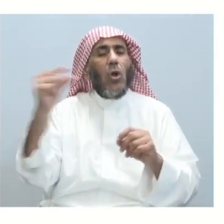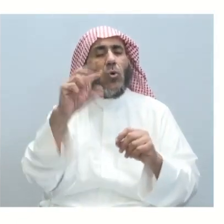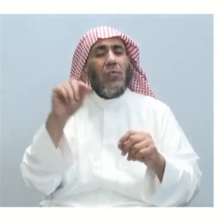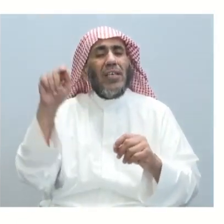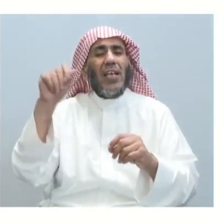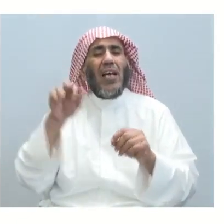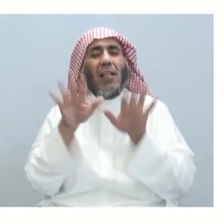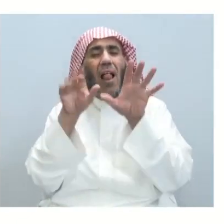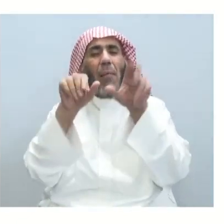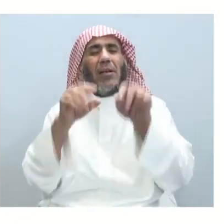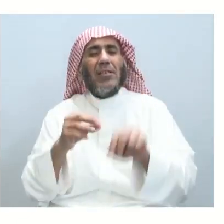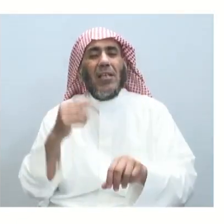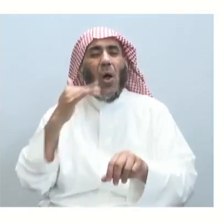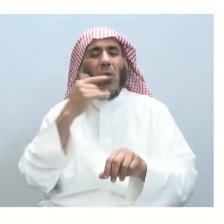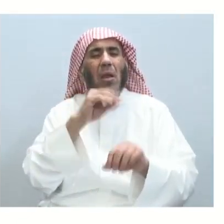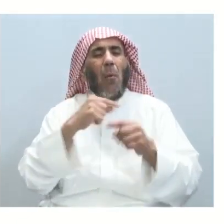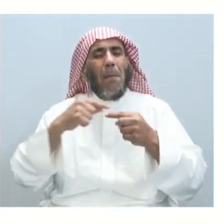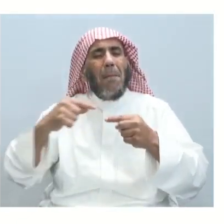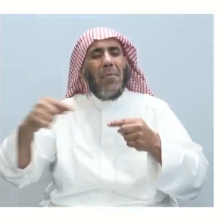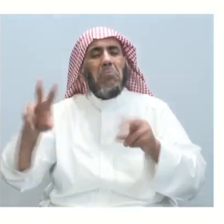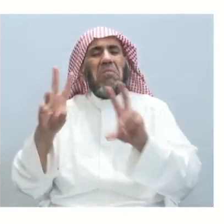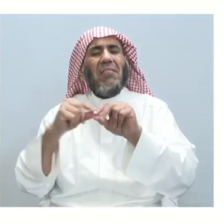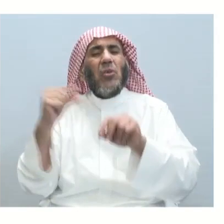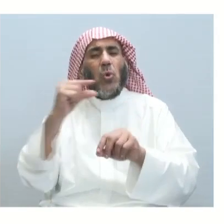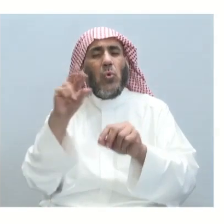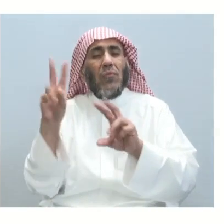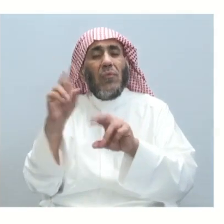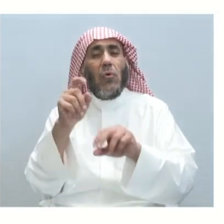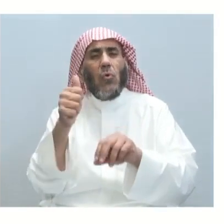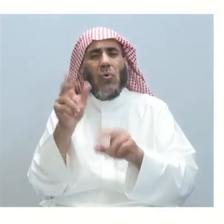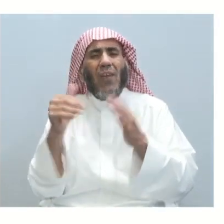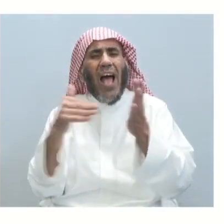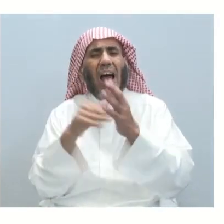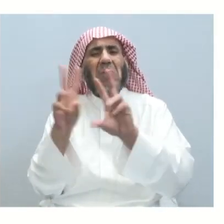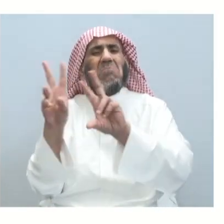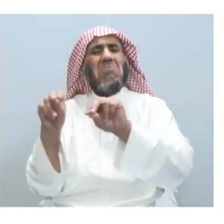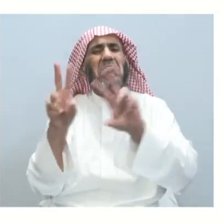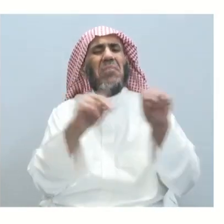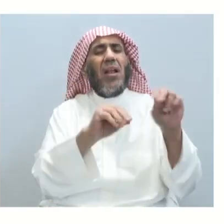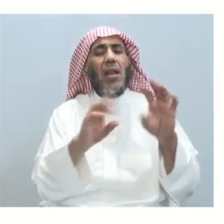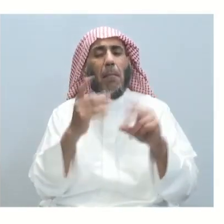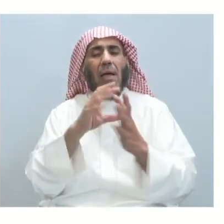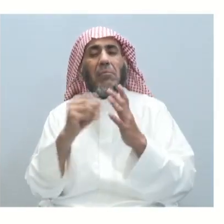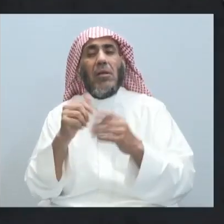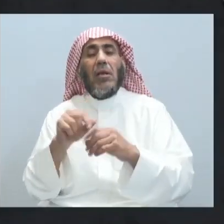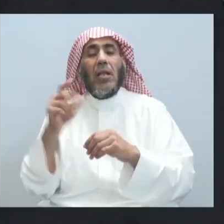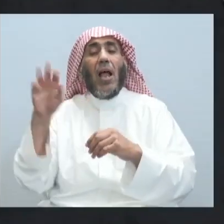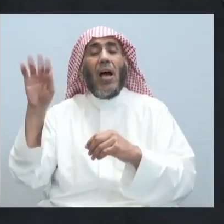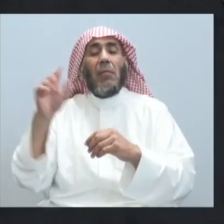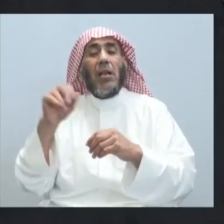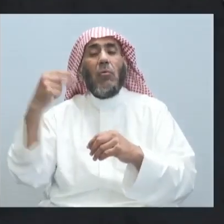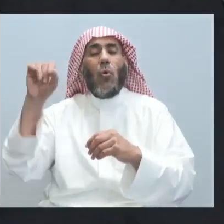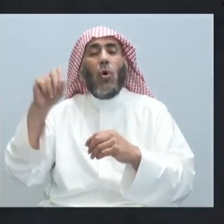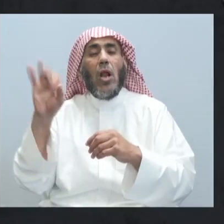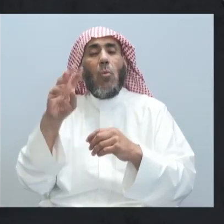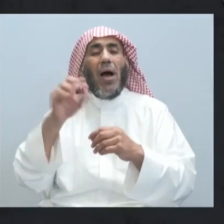الحمامه اذا اصدرت صوتا رتيبا ونحن بدور س نذكر لك بامكانك العوده للمراجع واجابه اذكر نماذج مثلا ان الله حرم عليكم حقوق